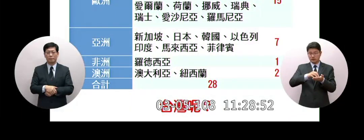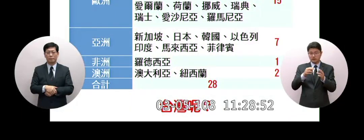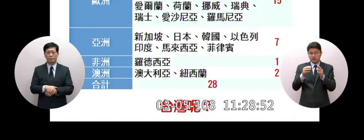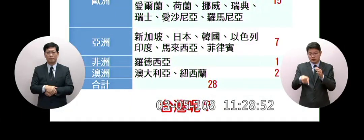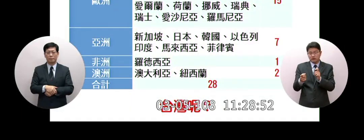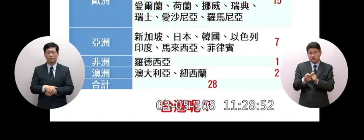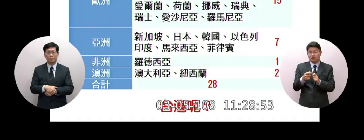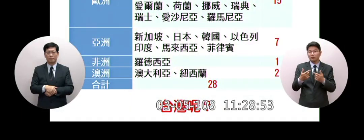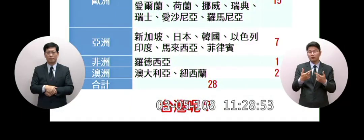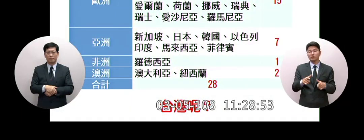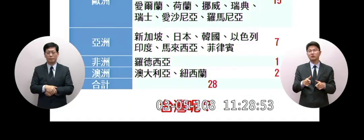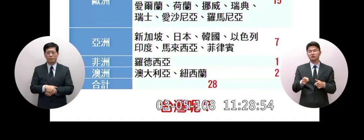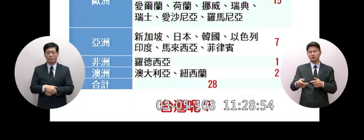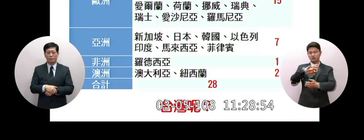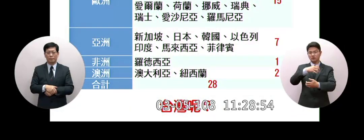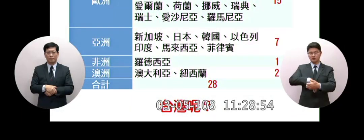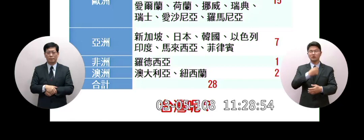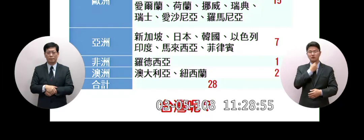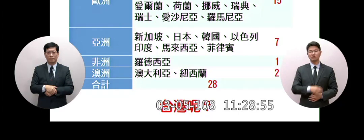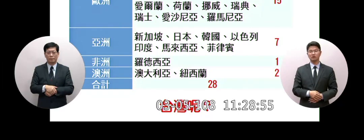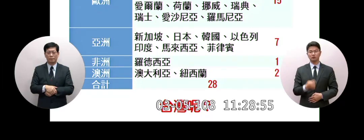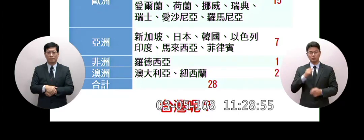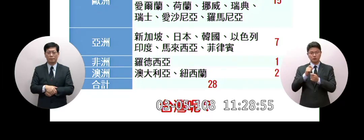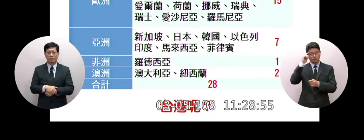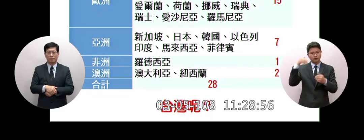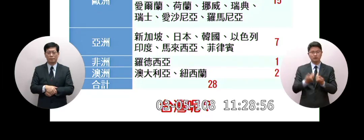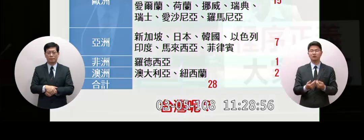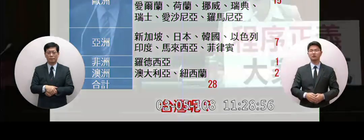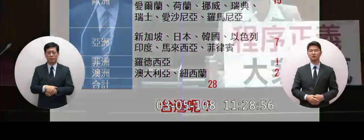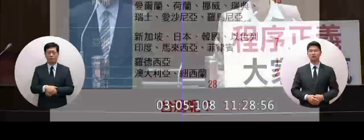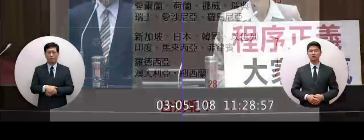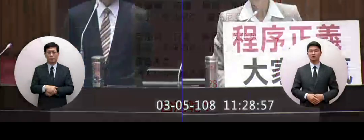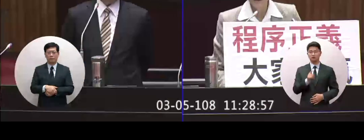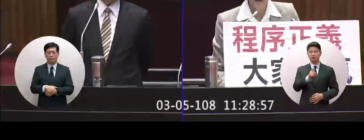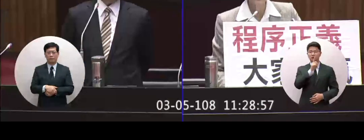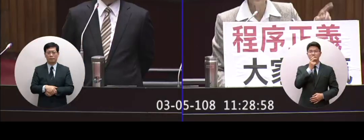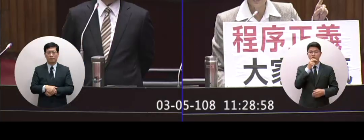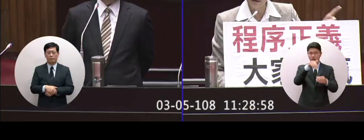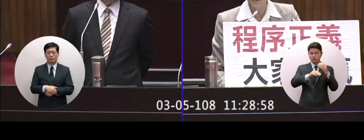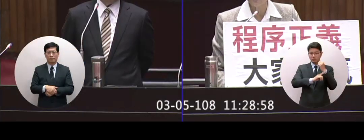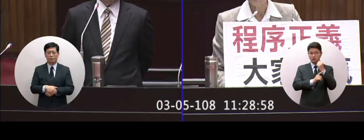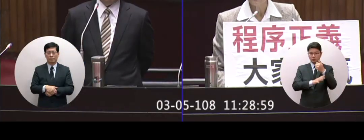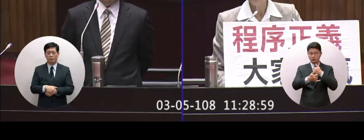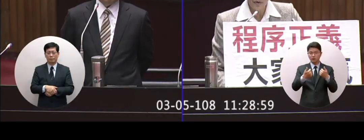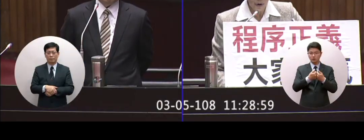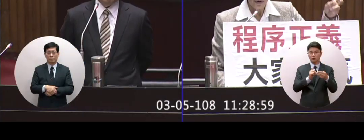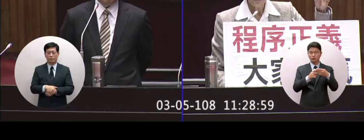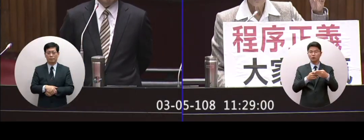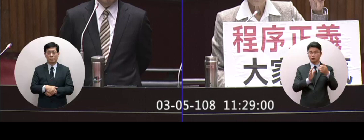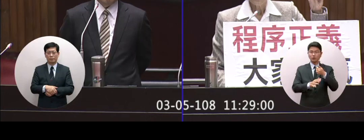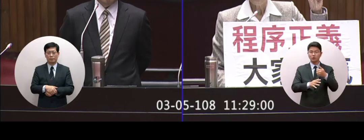看到，其实我是反对李进勇担任中选会的主委，但是他昨天讲了，他